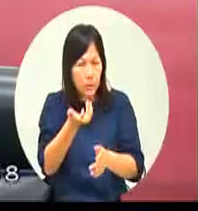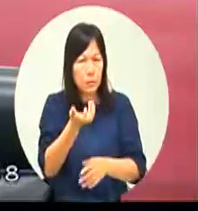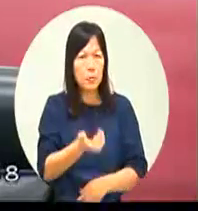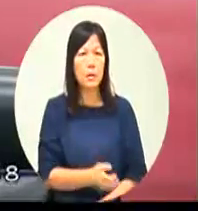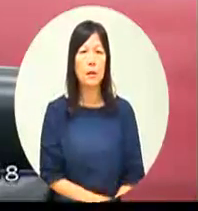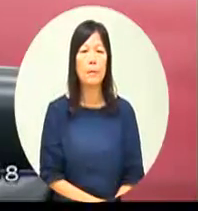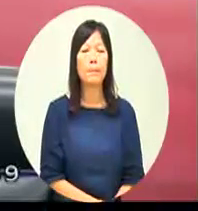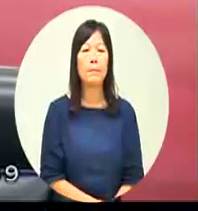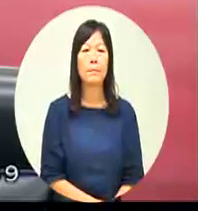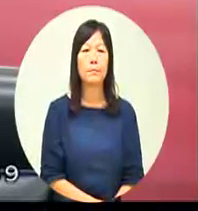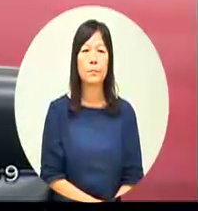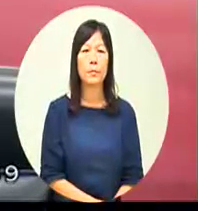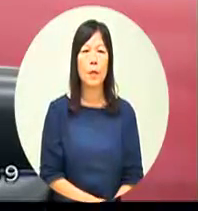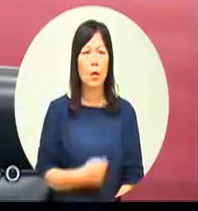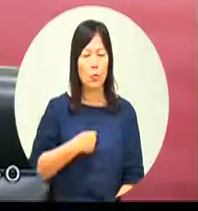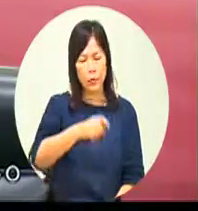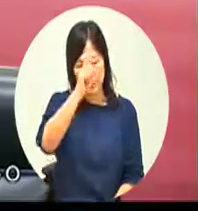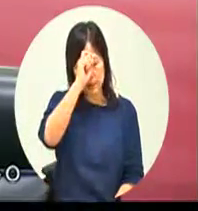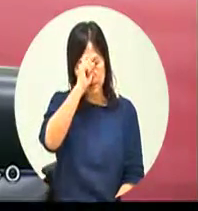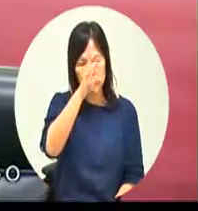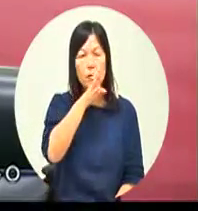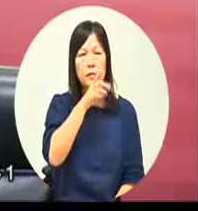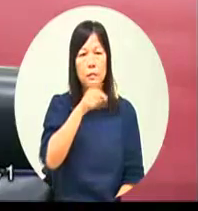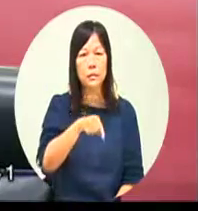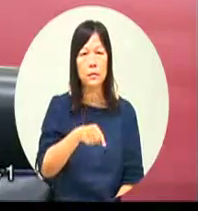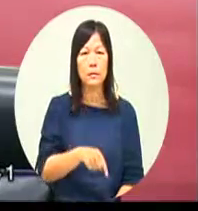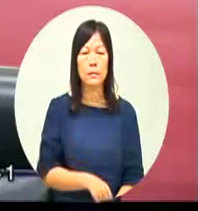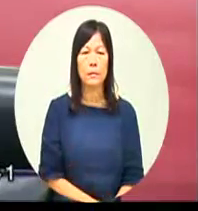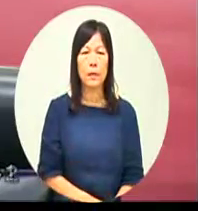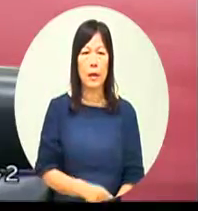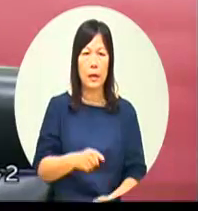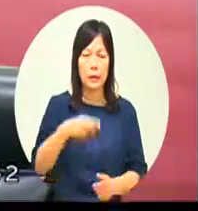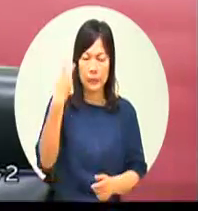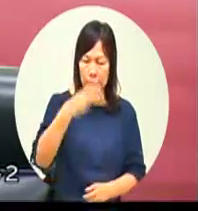那我建议是不是应该要再